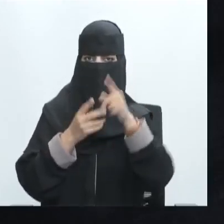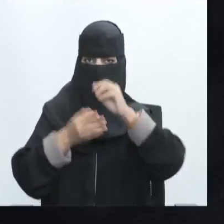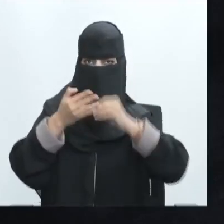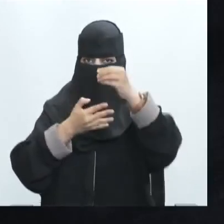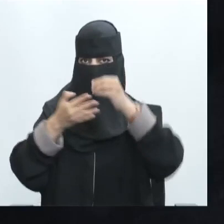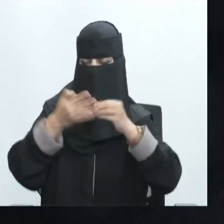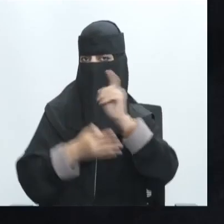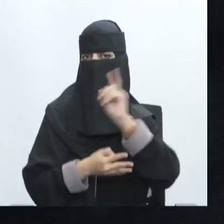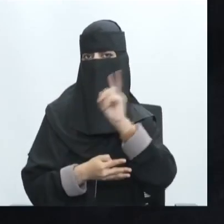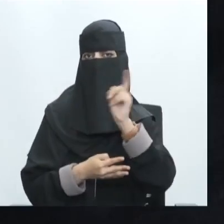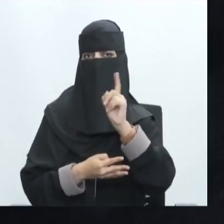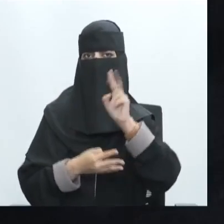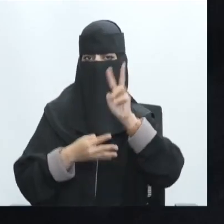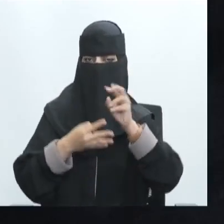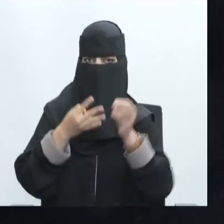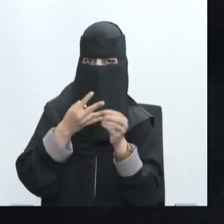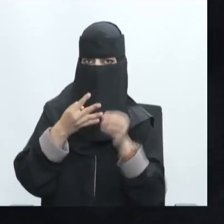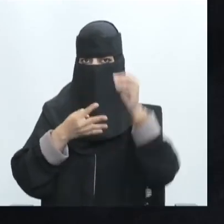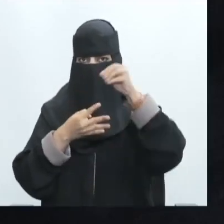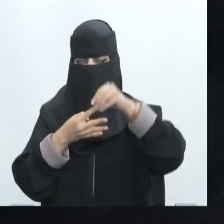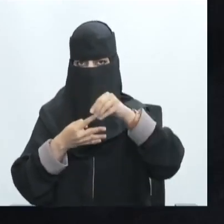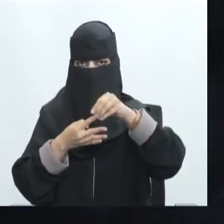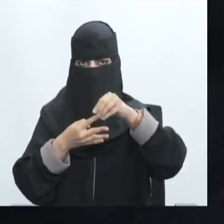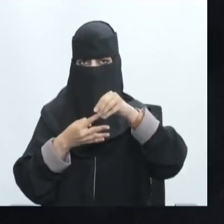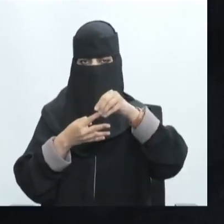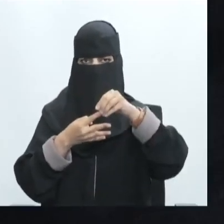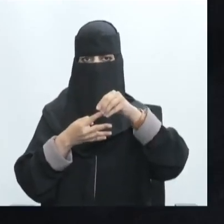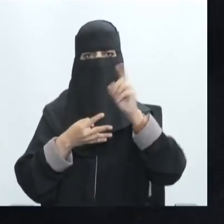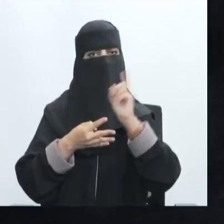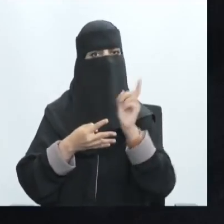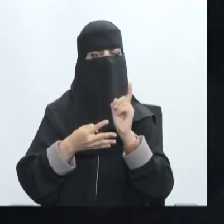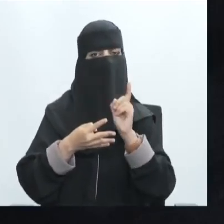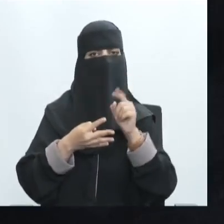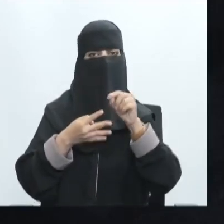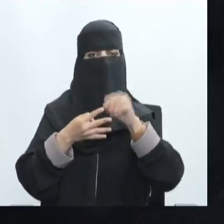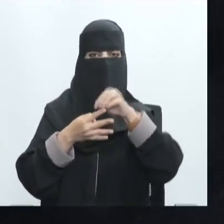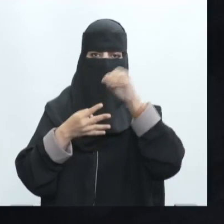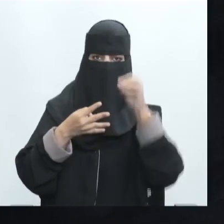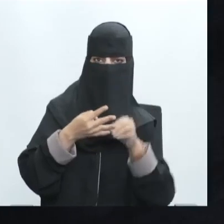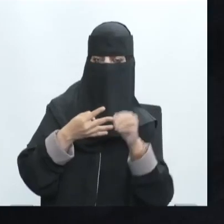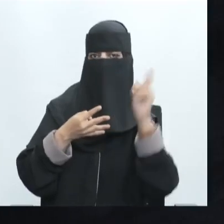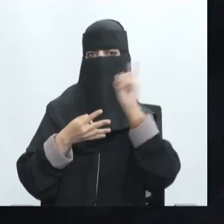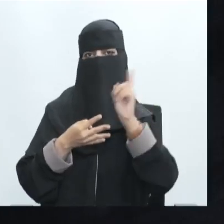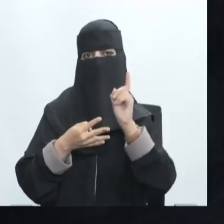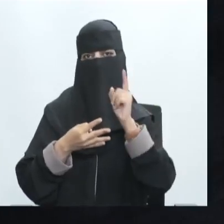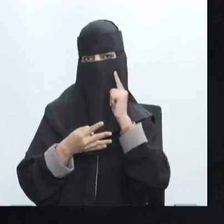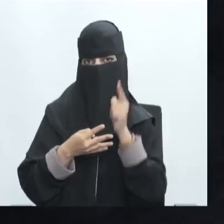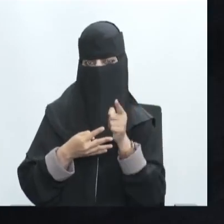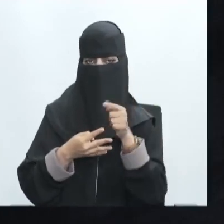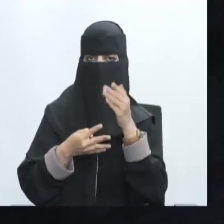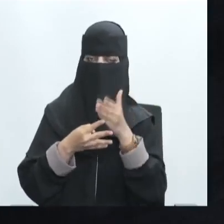يصح لا يصح ان اضع صياغه القانون في الاول والملاحظه في الاخير مثلا